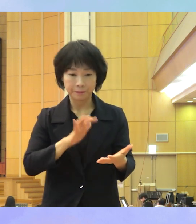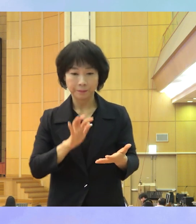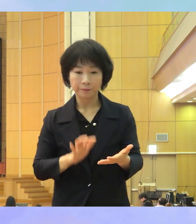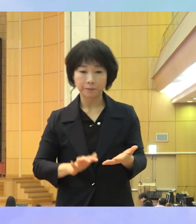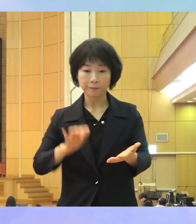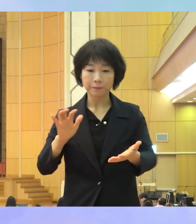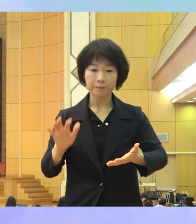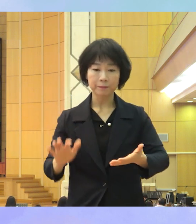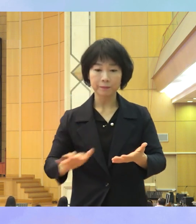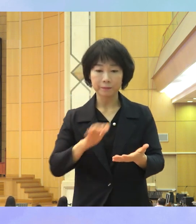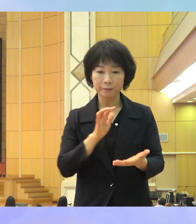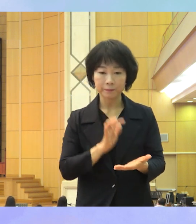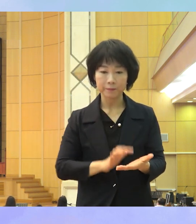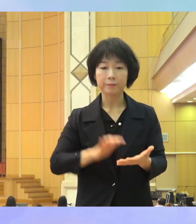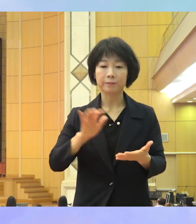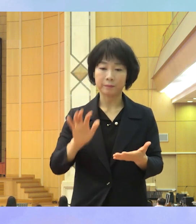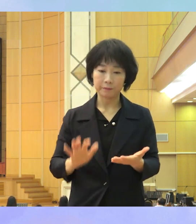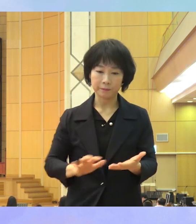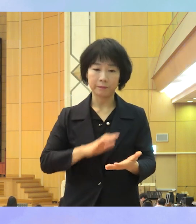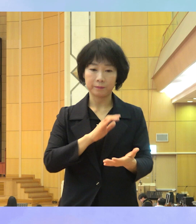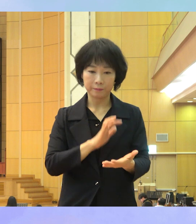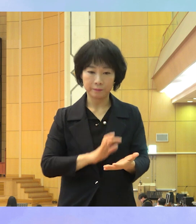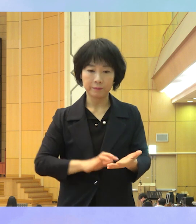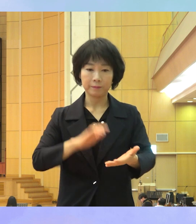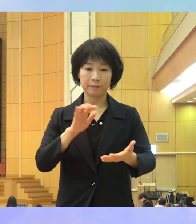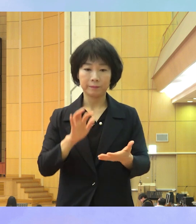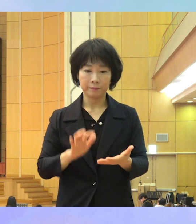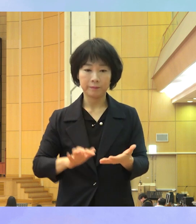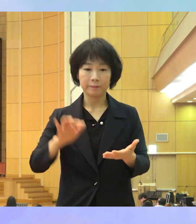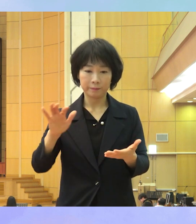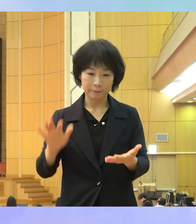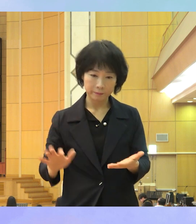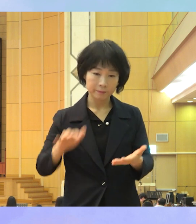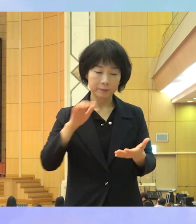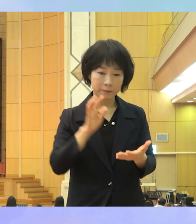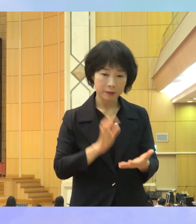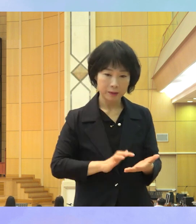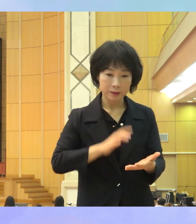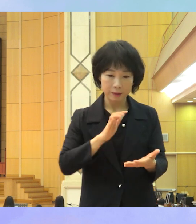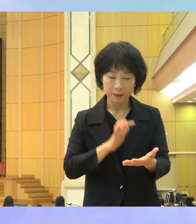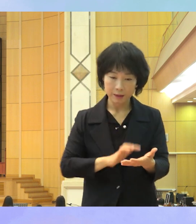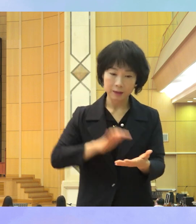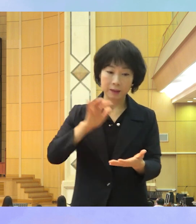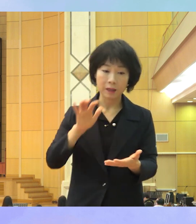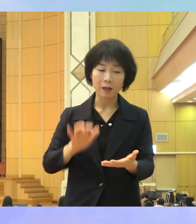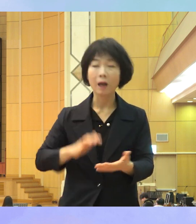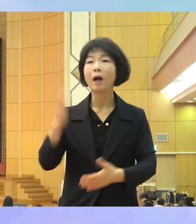찬양하시면서 기쁘시죠? 그 기쁜 마음으로 한 번 더 찬양하시겠습니다. 내 몸의 모든 염려